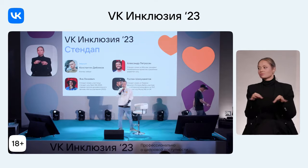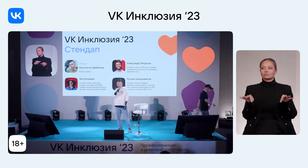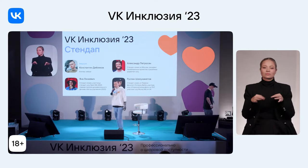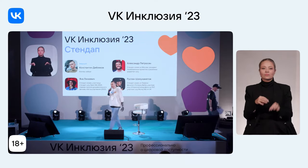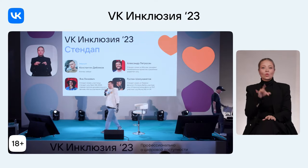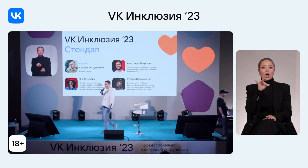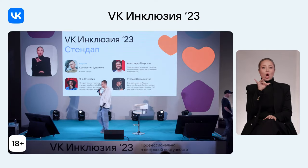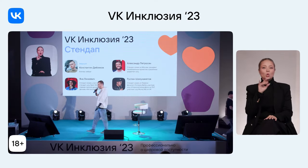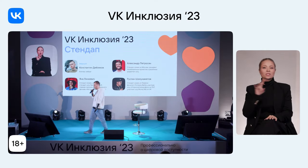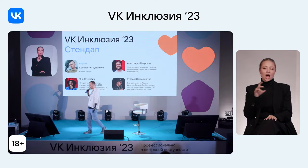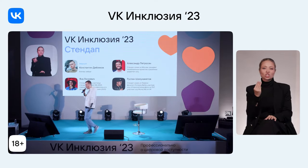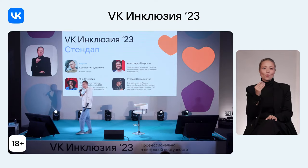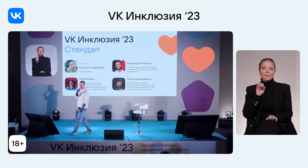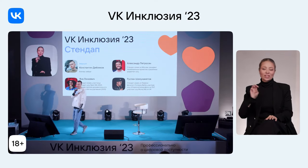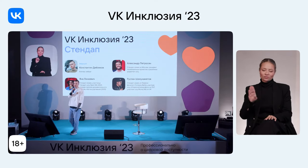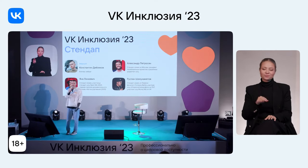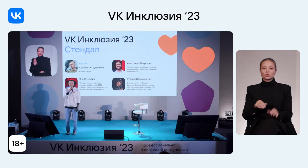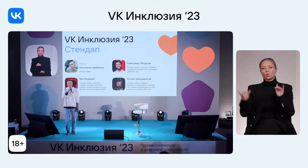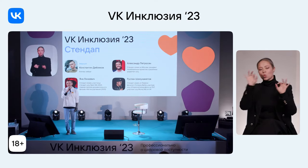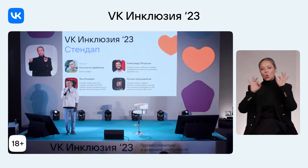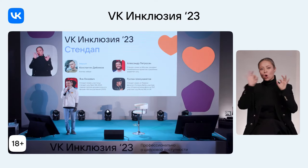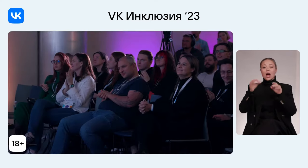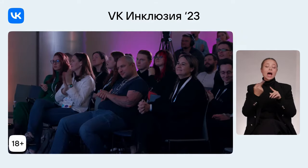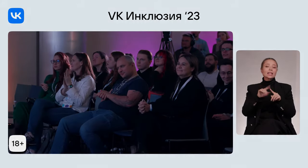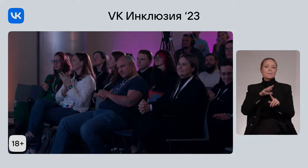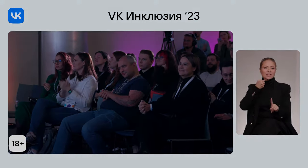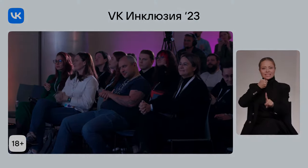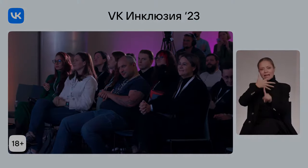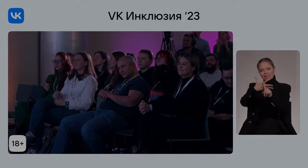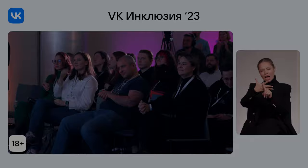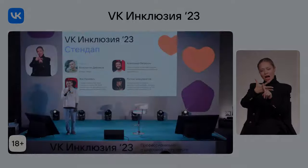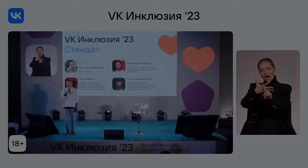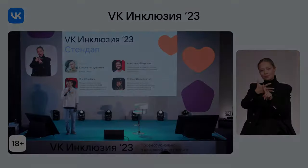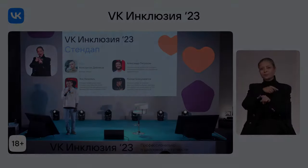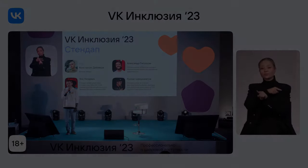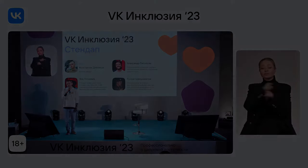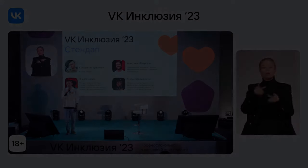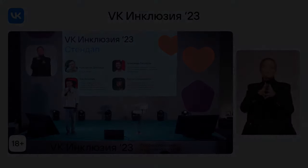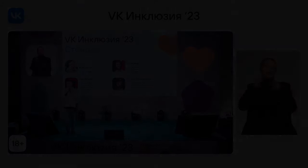Руслан Шамухаметов! Воу! Это был стендап. Спасибо, что были сегодня с нами.